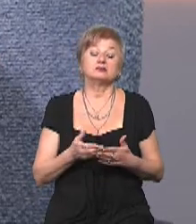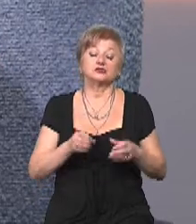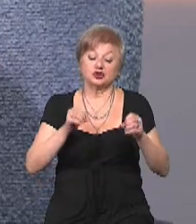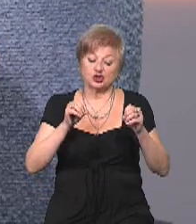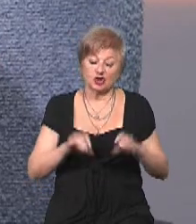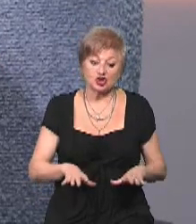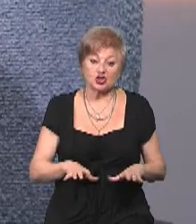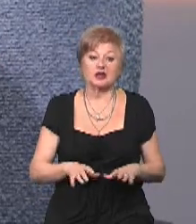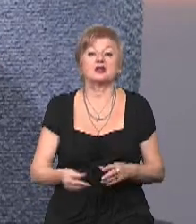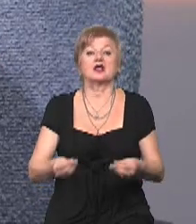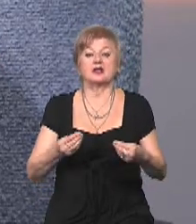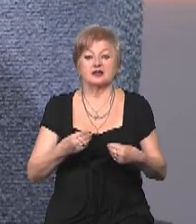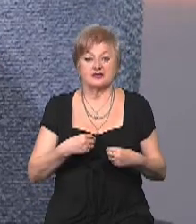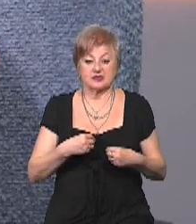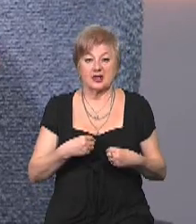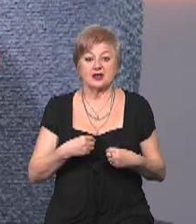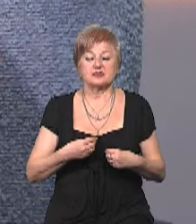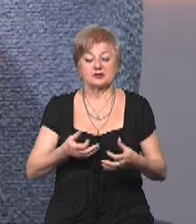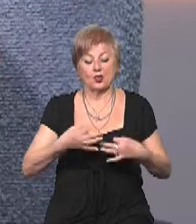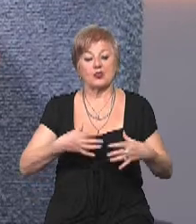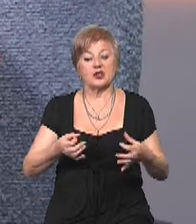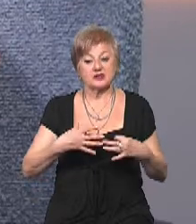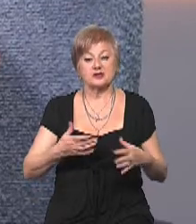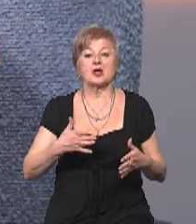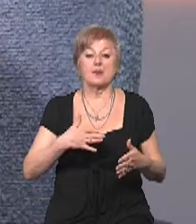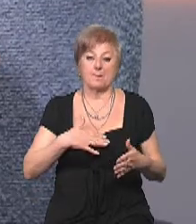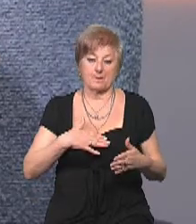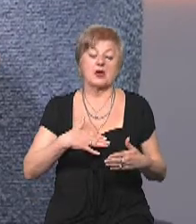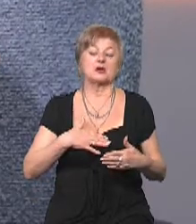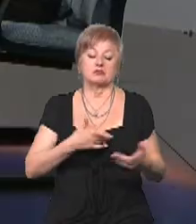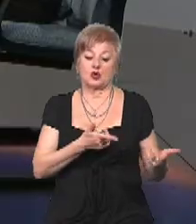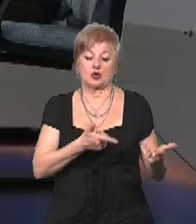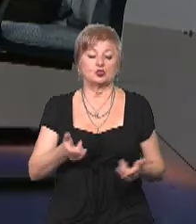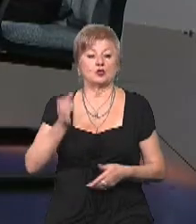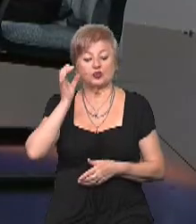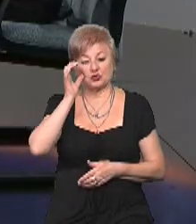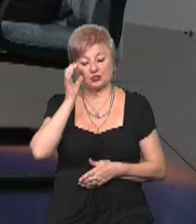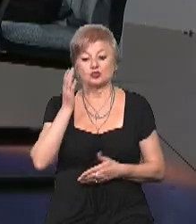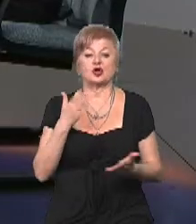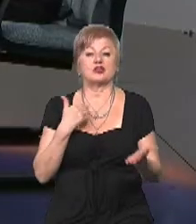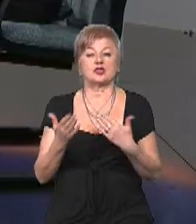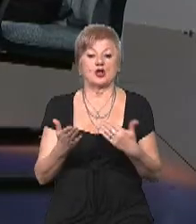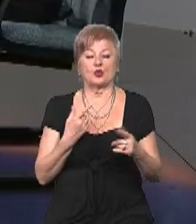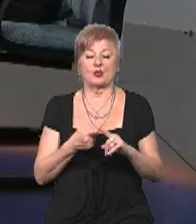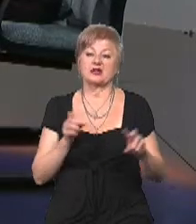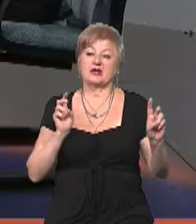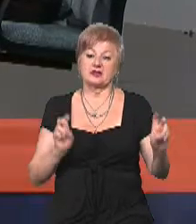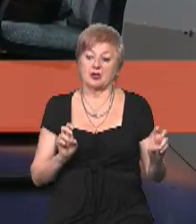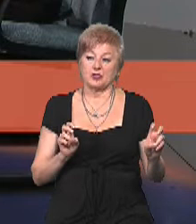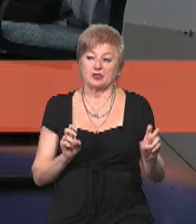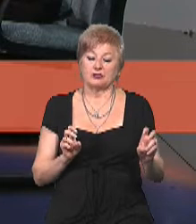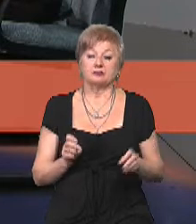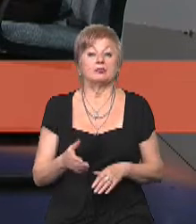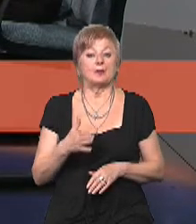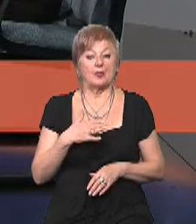рішення, надасть нам відповідні коментарі, і ми відкриті до діалогу у цій темі.